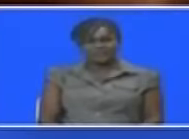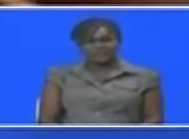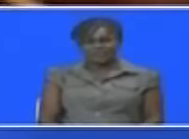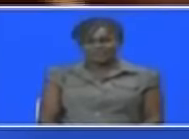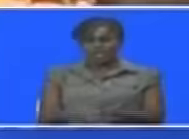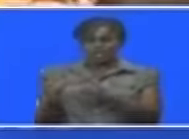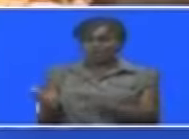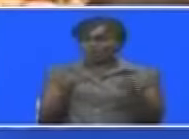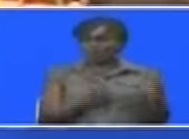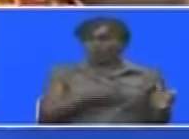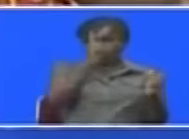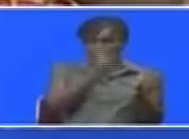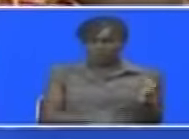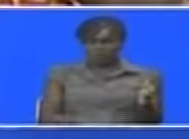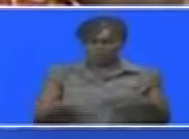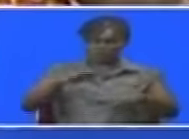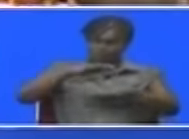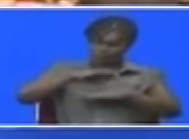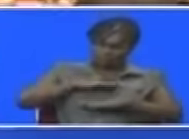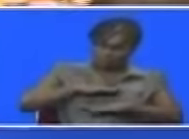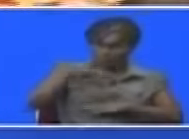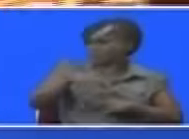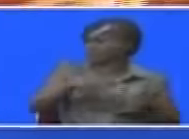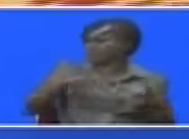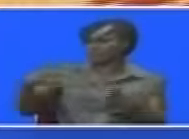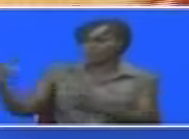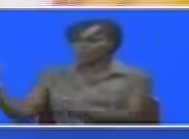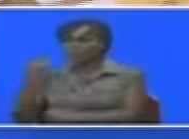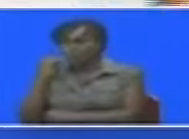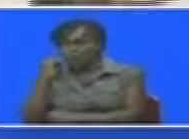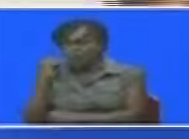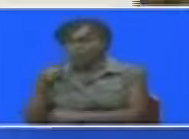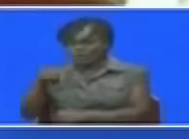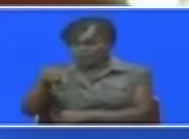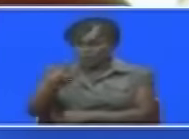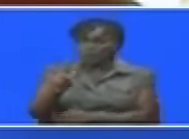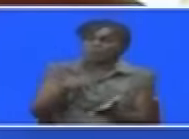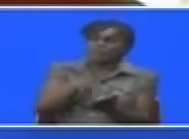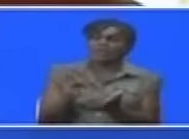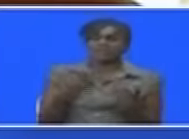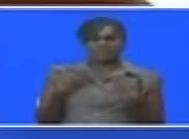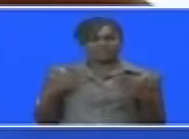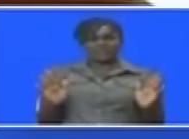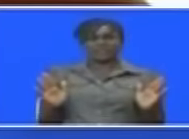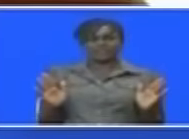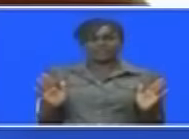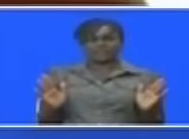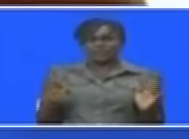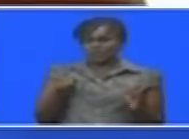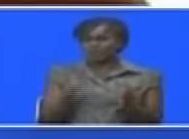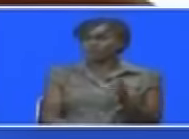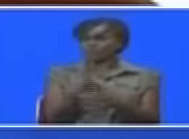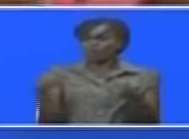Mtindo hapa, utakapotosheka basi nenda zako, bora tu umelipa. Pili,